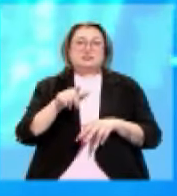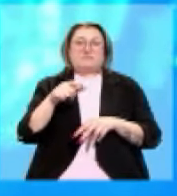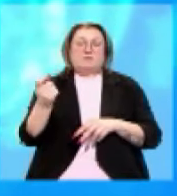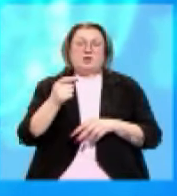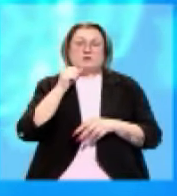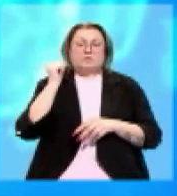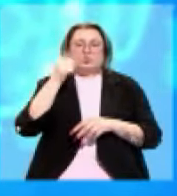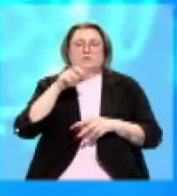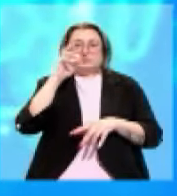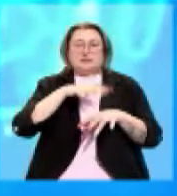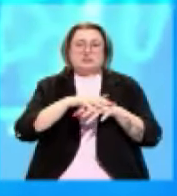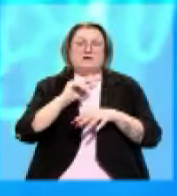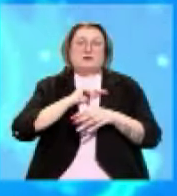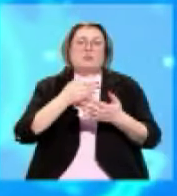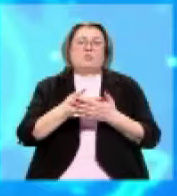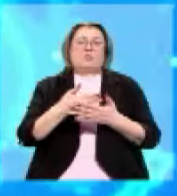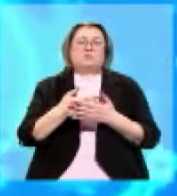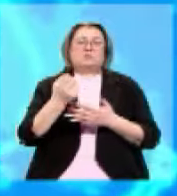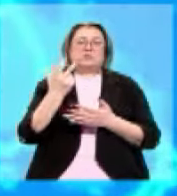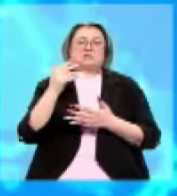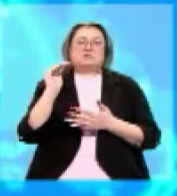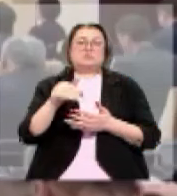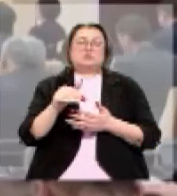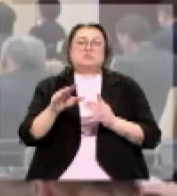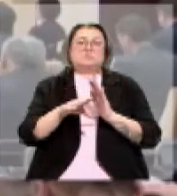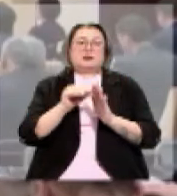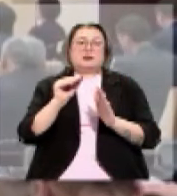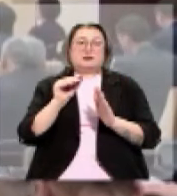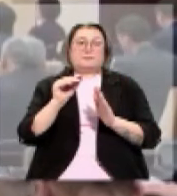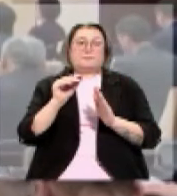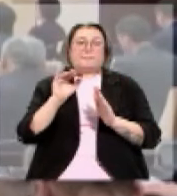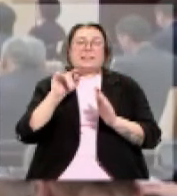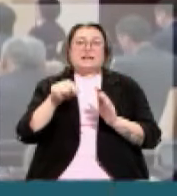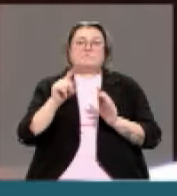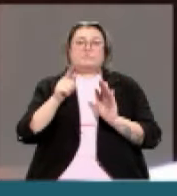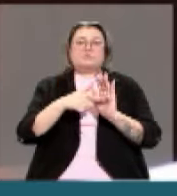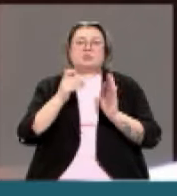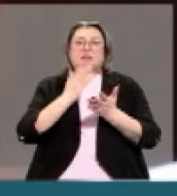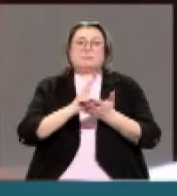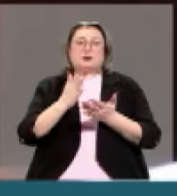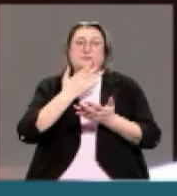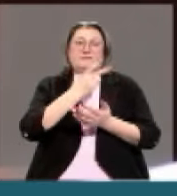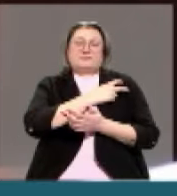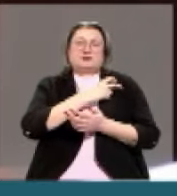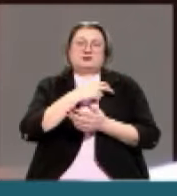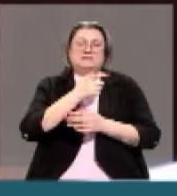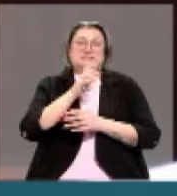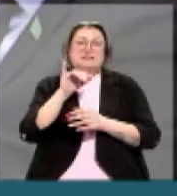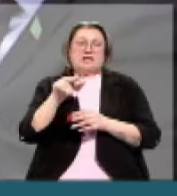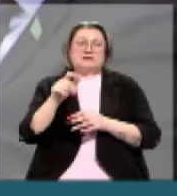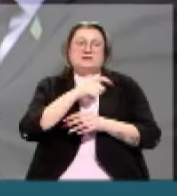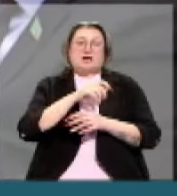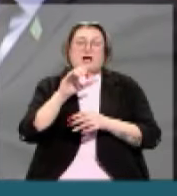жылы елімізде 13 мыңға жуық дәрігерлік аймақ жұмыс істеген. Оның 1700-інде дәрігер жоқ. Сенат депутаты